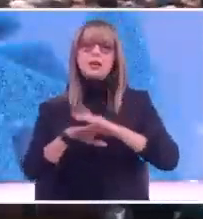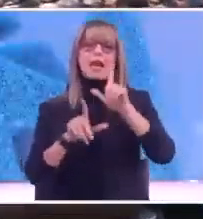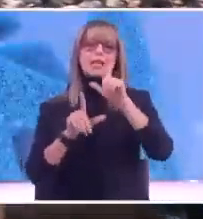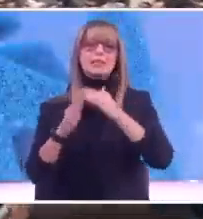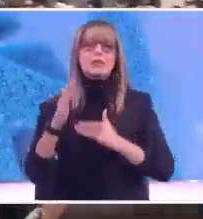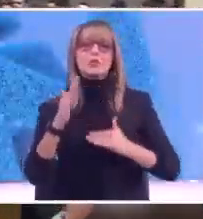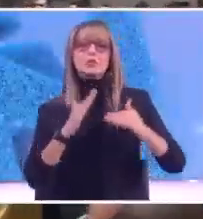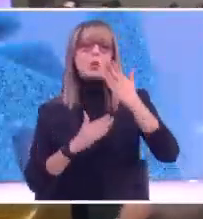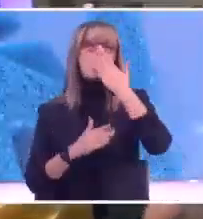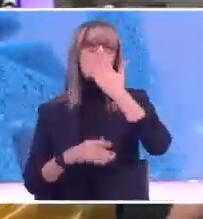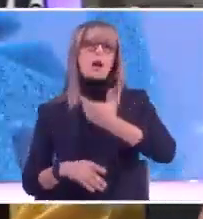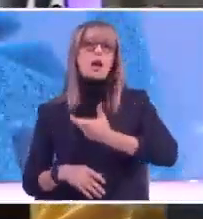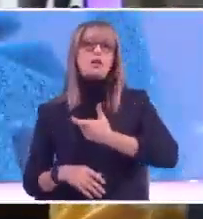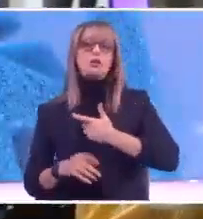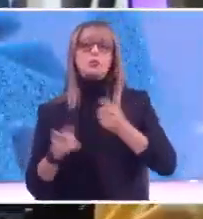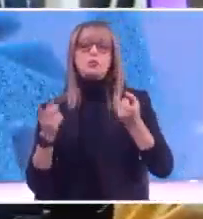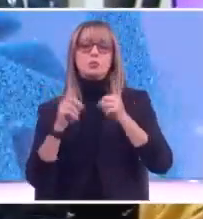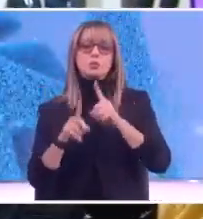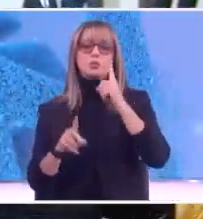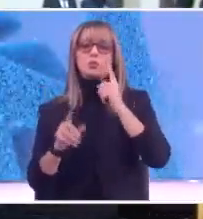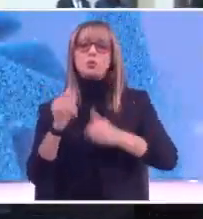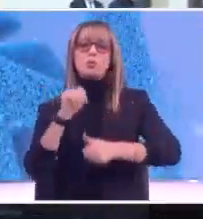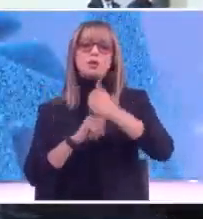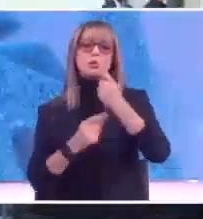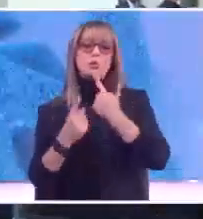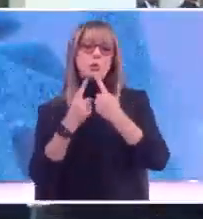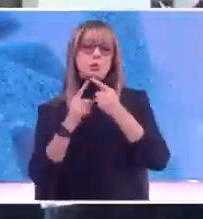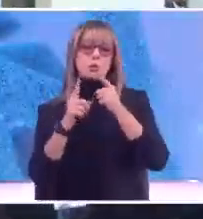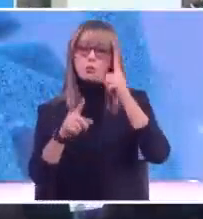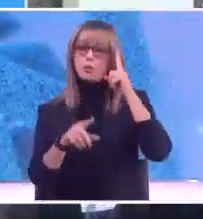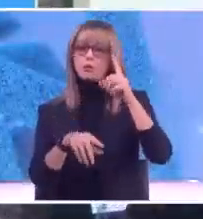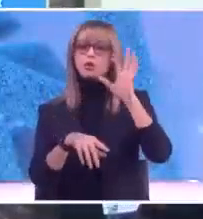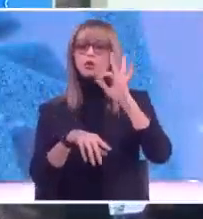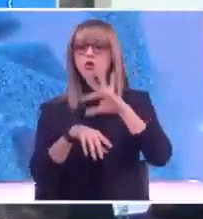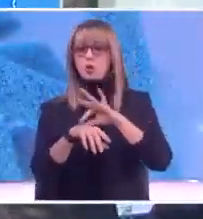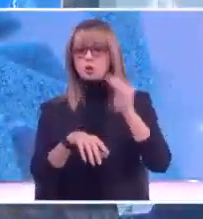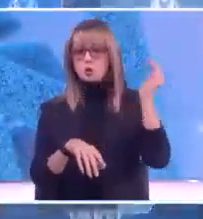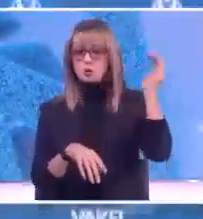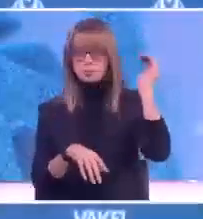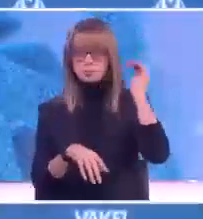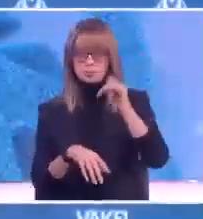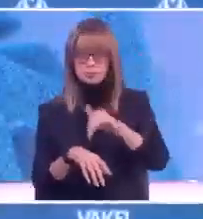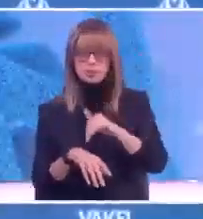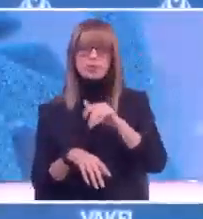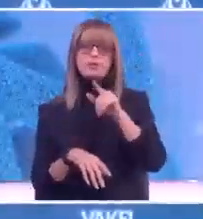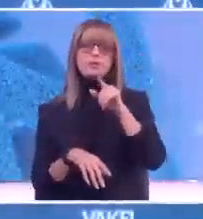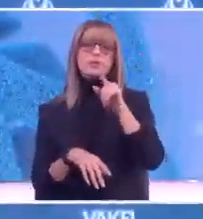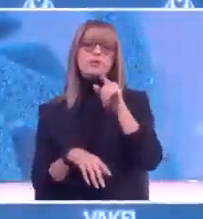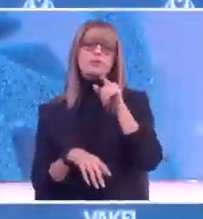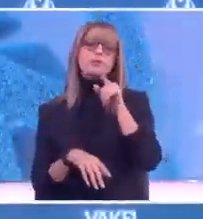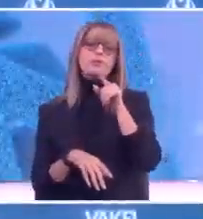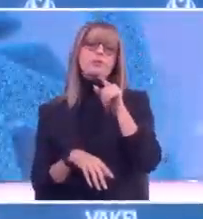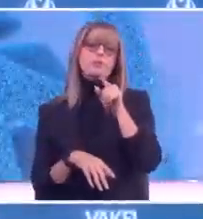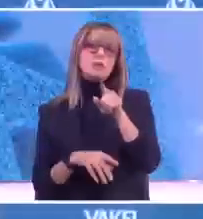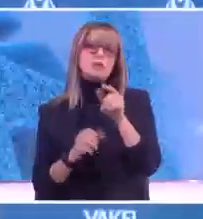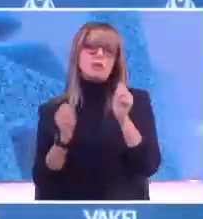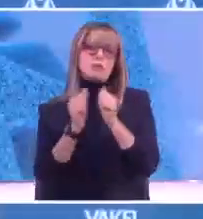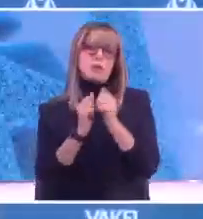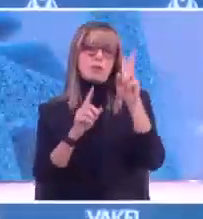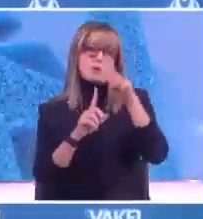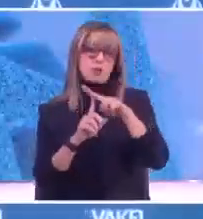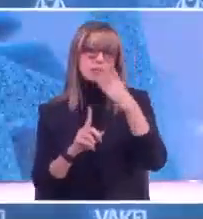lisansüstü öğrenci buluşmasına Cumhurbaşkanlığı Sözcüsü Profesör Doktor İbrahim Kalın, İlim Yayma Vakfı Başkanı Bilal Erdoğan